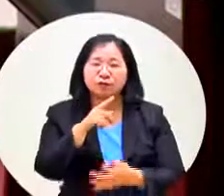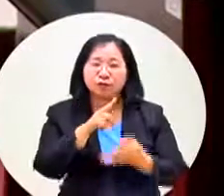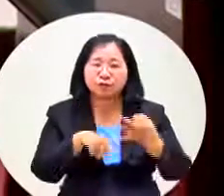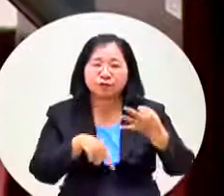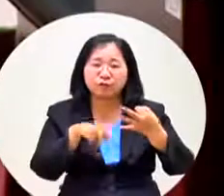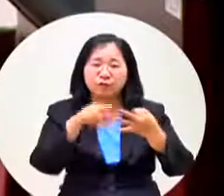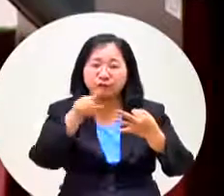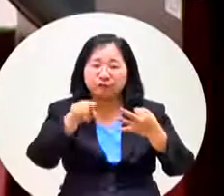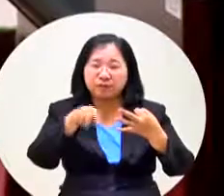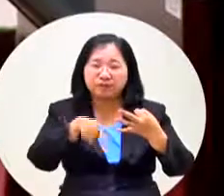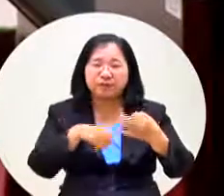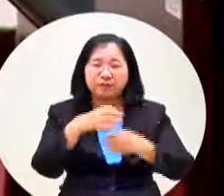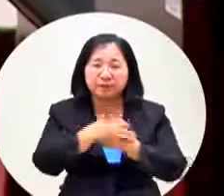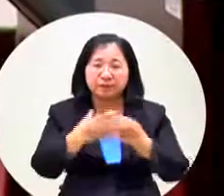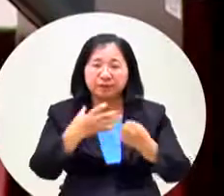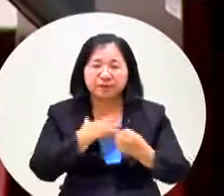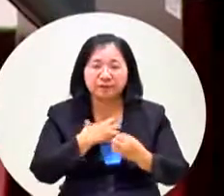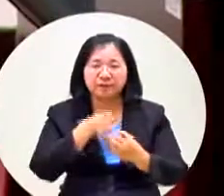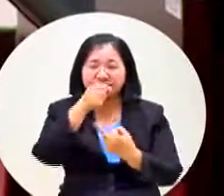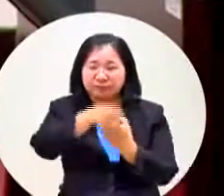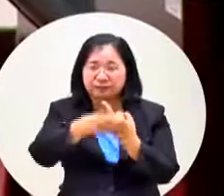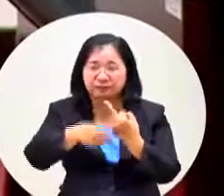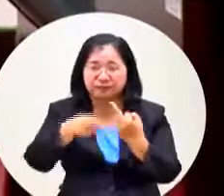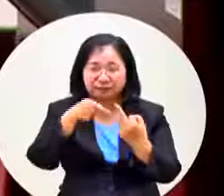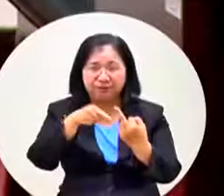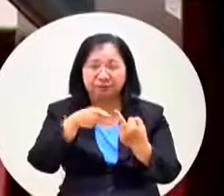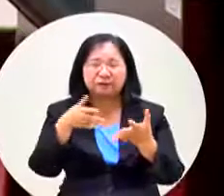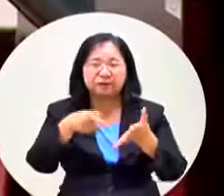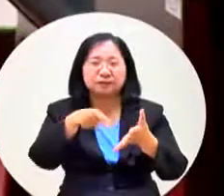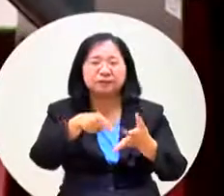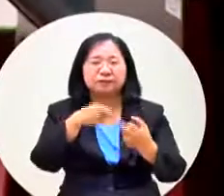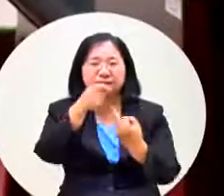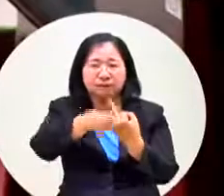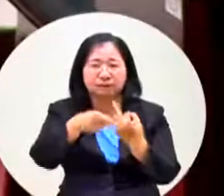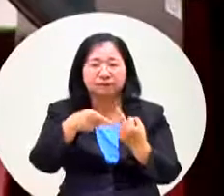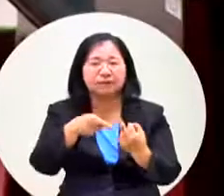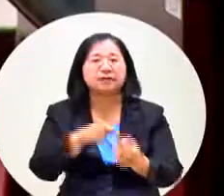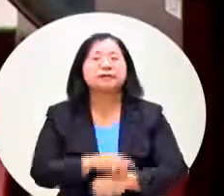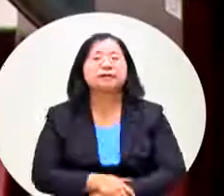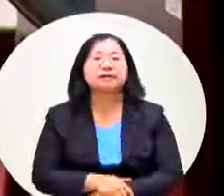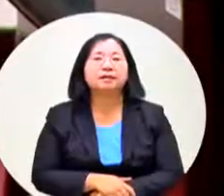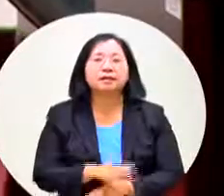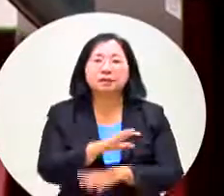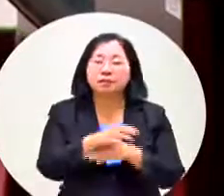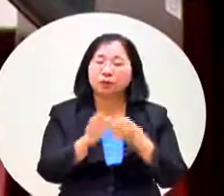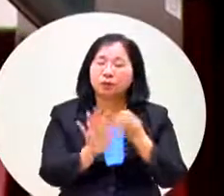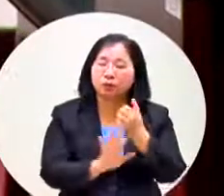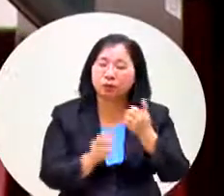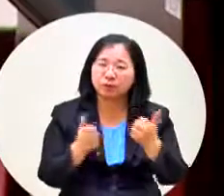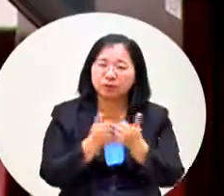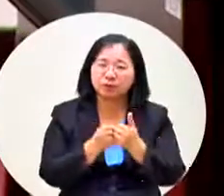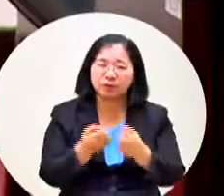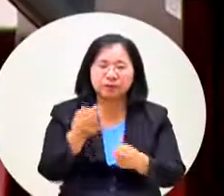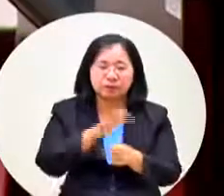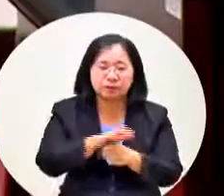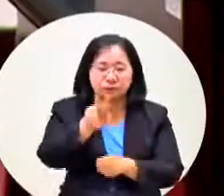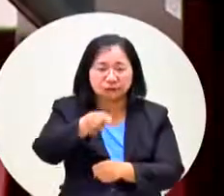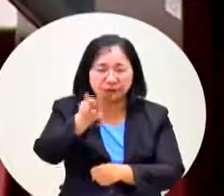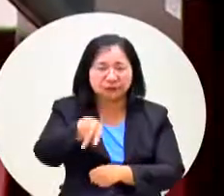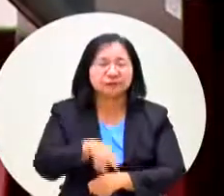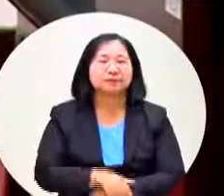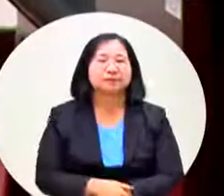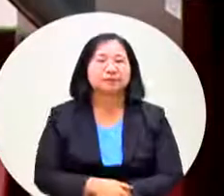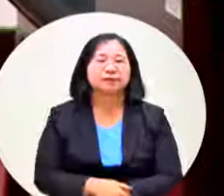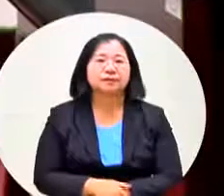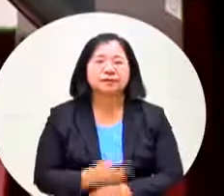金蕉的这个保险的问题哈，近第一年咱近这七班哈，这个